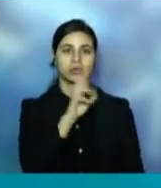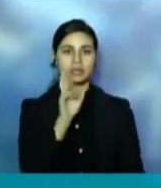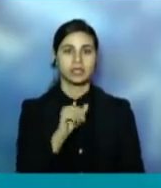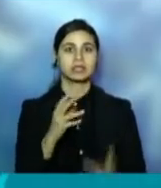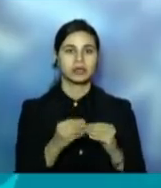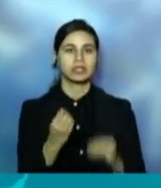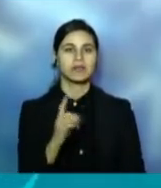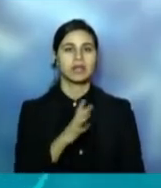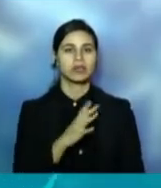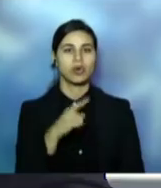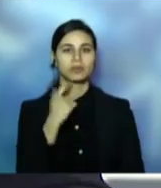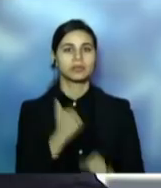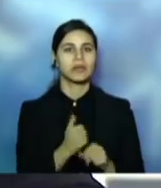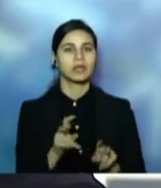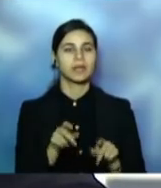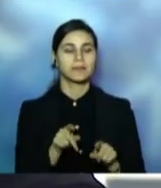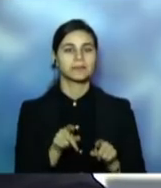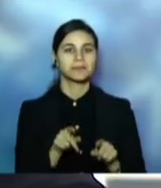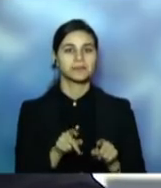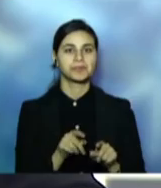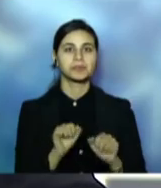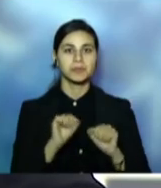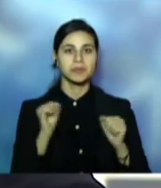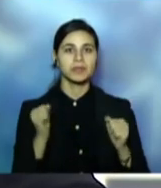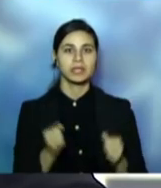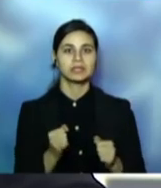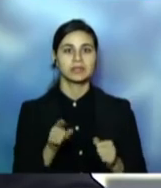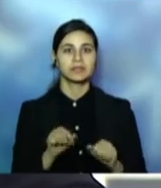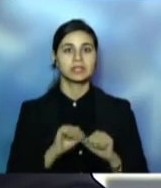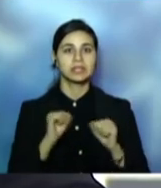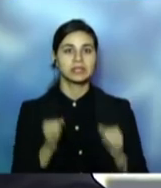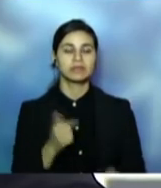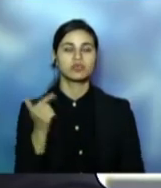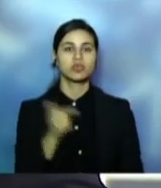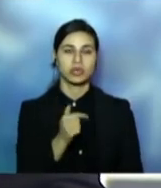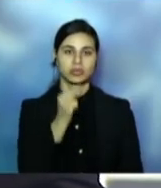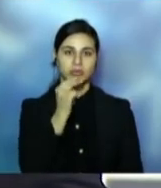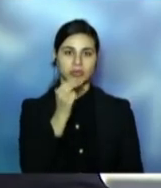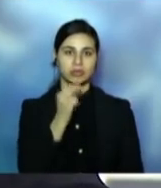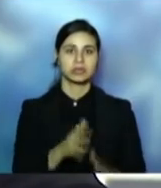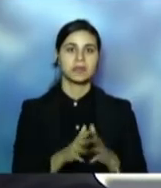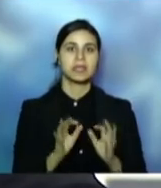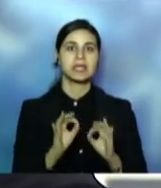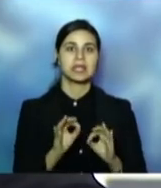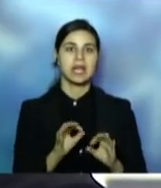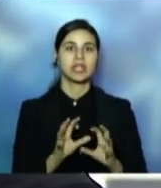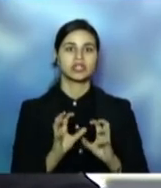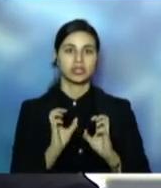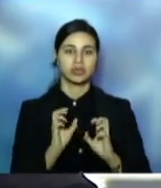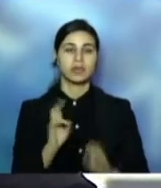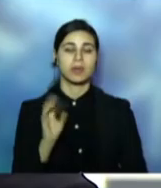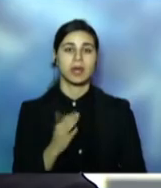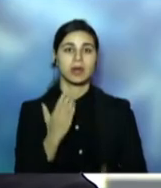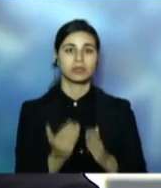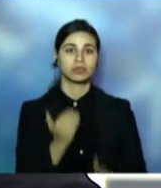მარი კიდევ რა თამაშობს აქ როლს, რომ ის იგი ცივია. ცივი უხეში პროდუქტი უფრო ნელა შეიწოვება, მაგრამ